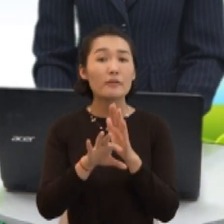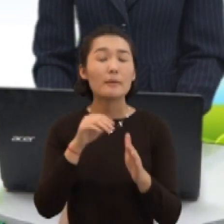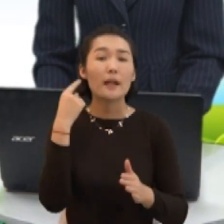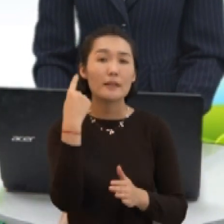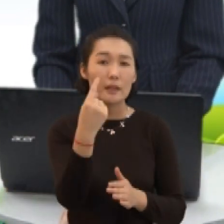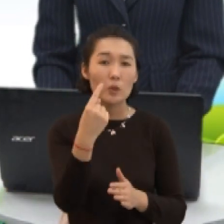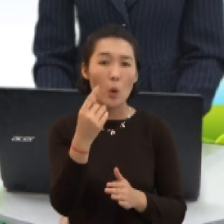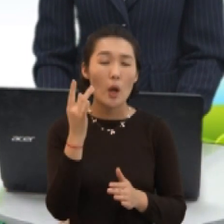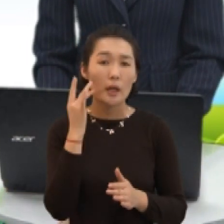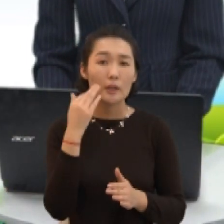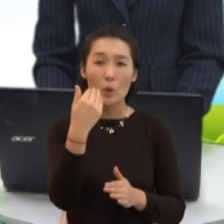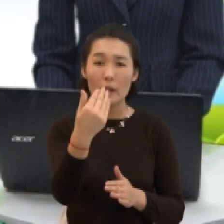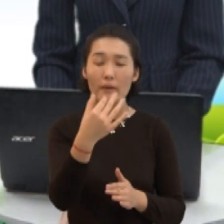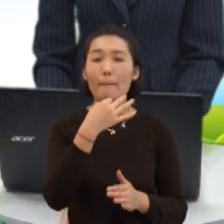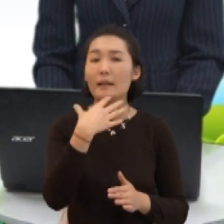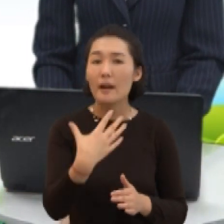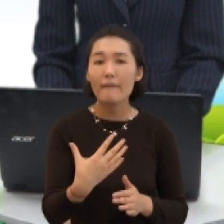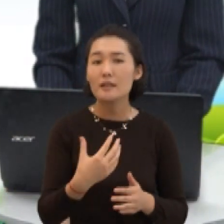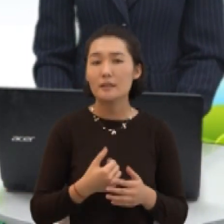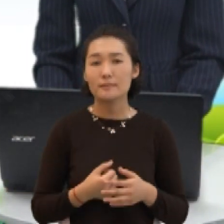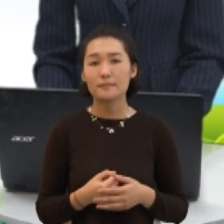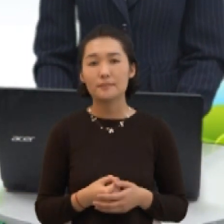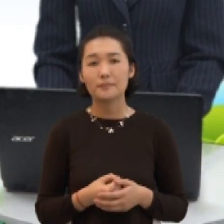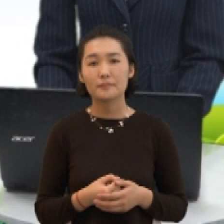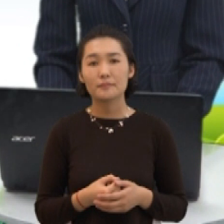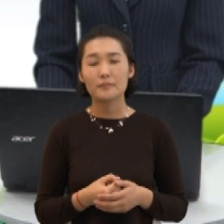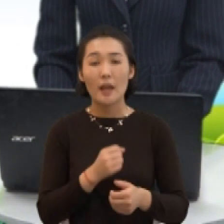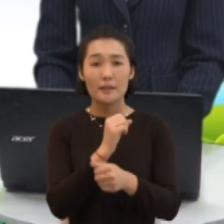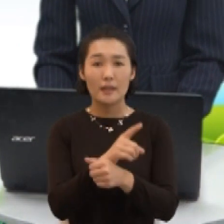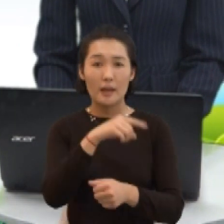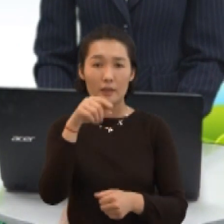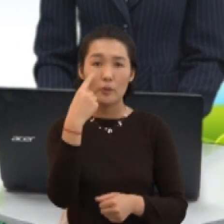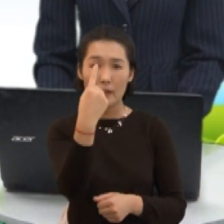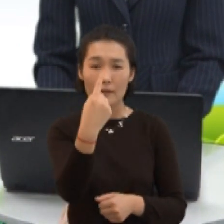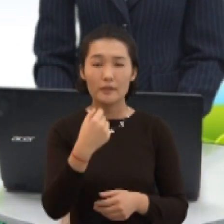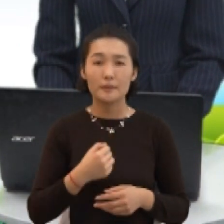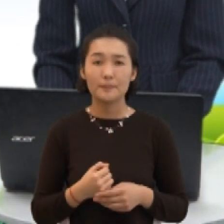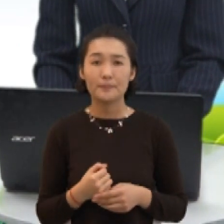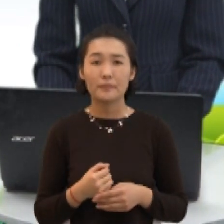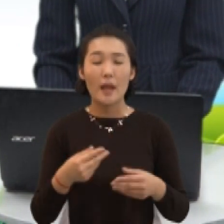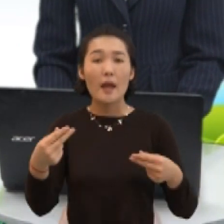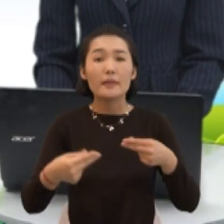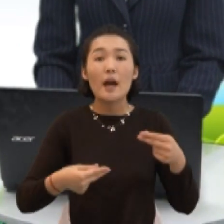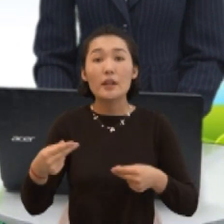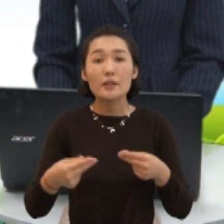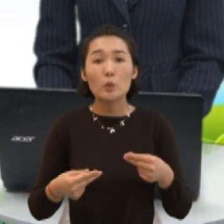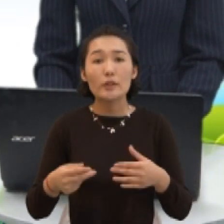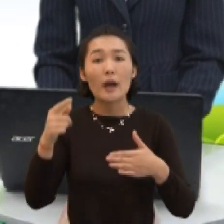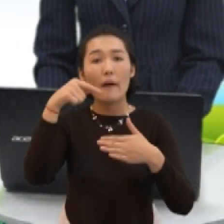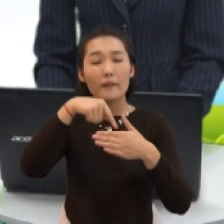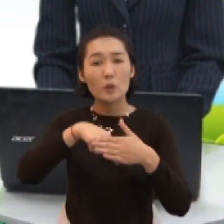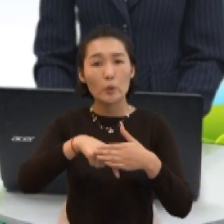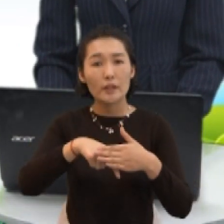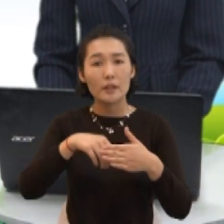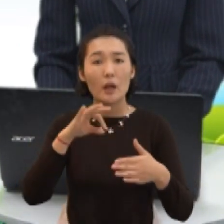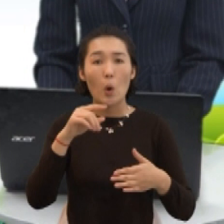задание, которое вам понравится. Задание номер один. Нарисуйте внутренние